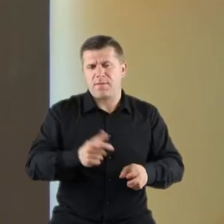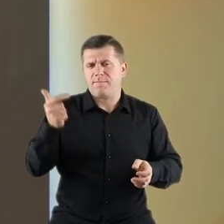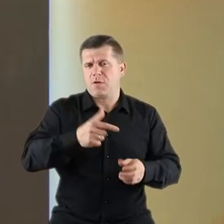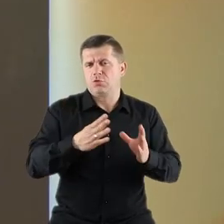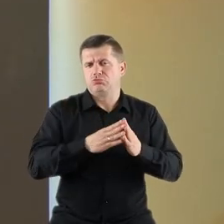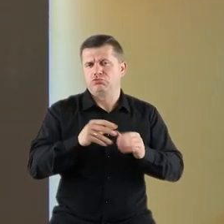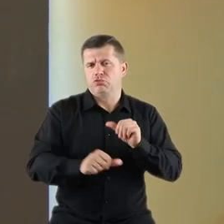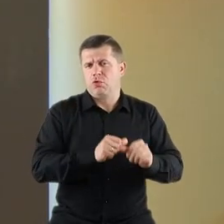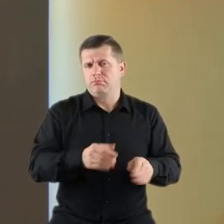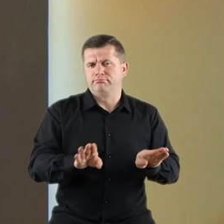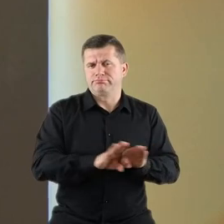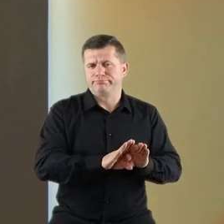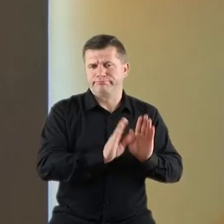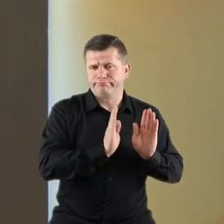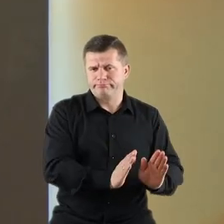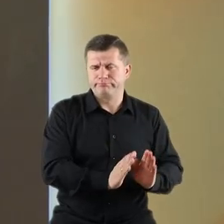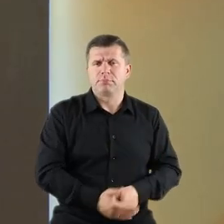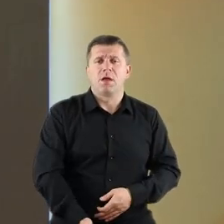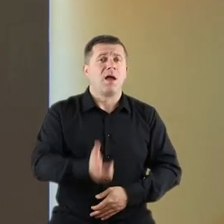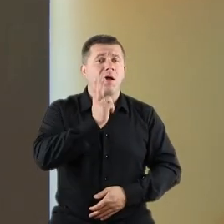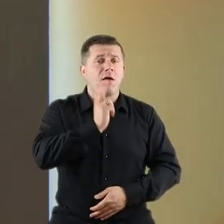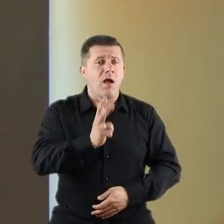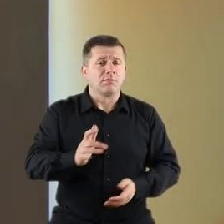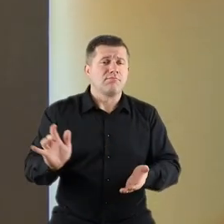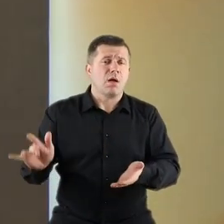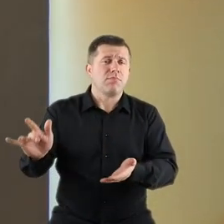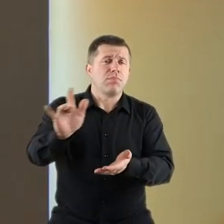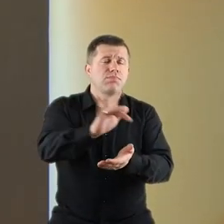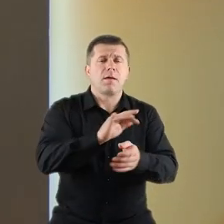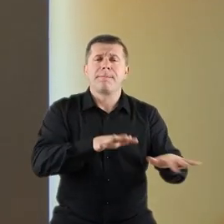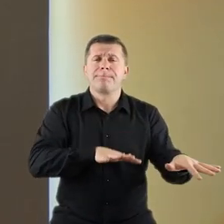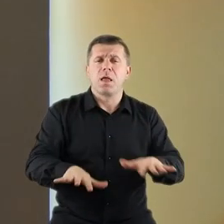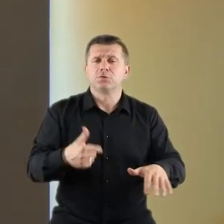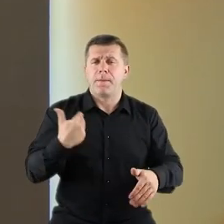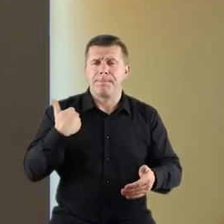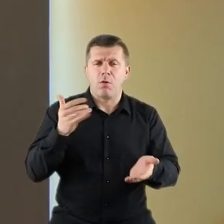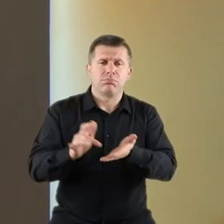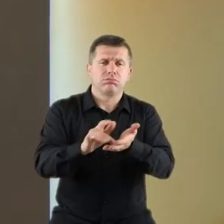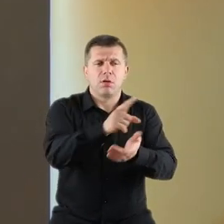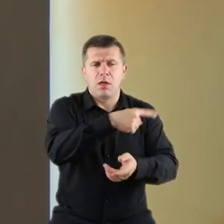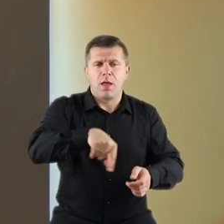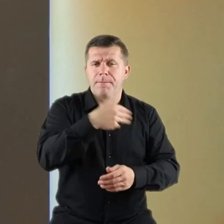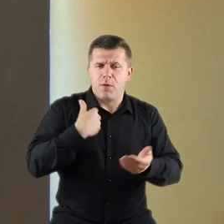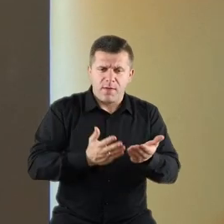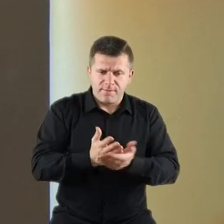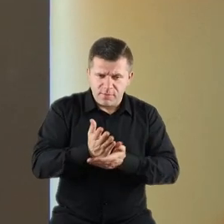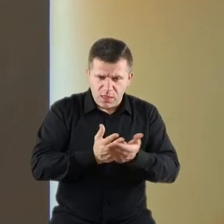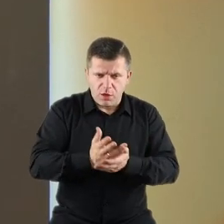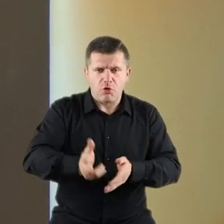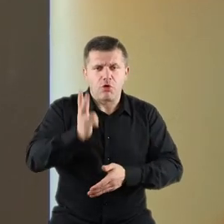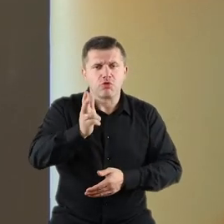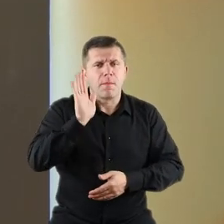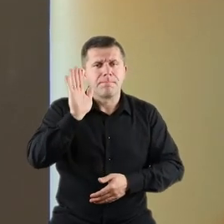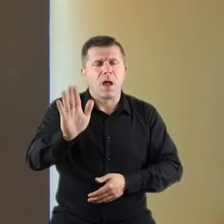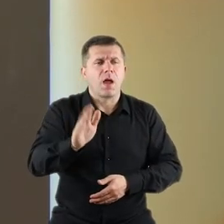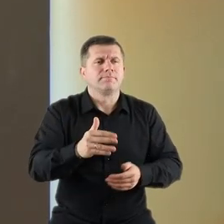i proszę państwa w każdej miejscowości w której wtedy byłam ono że ktoś ma uroczne